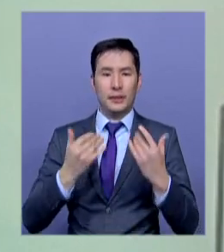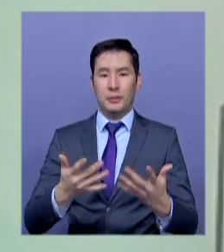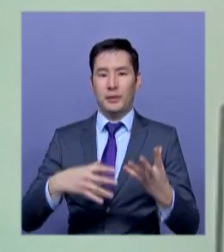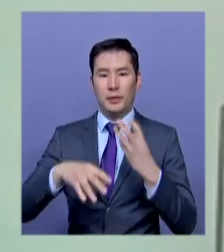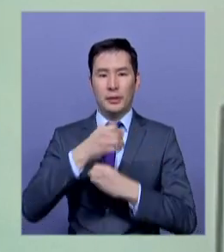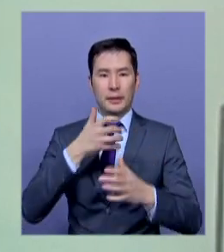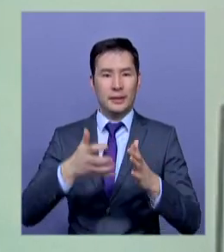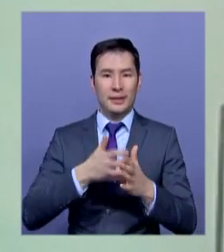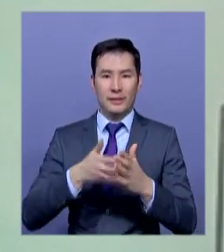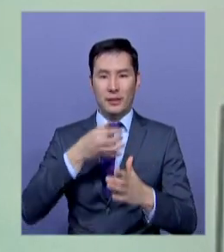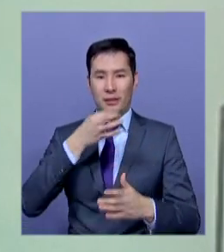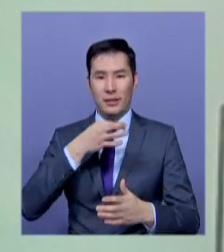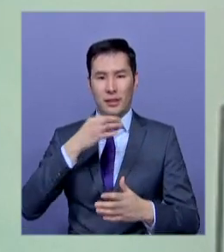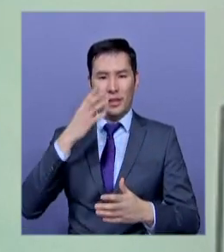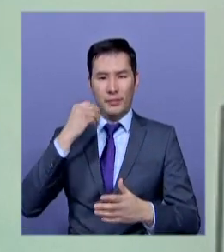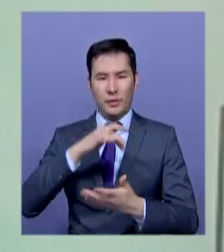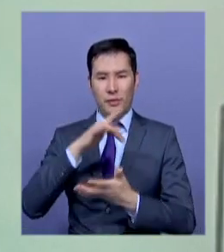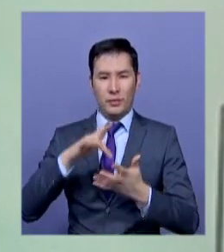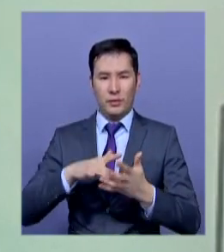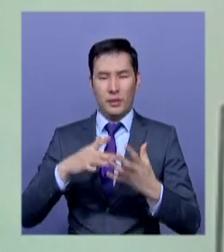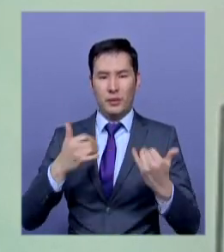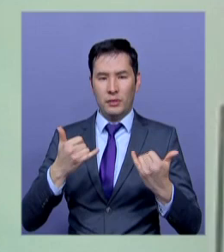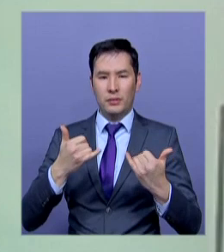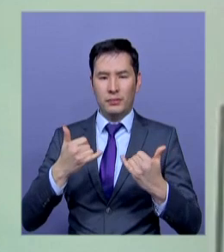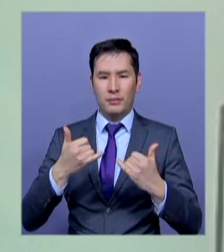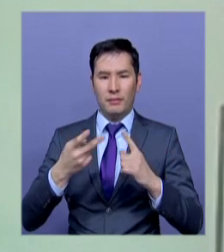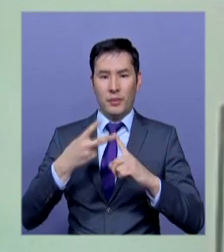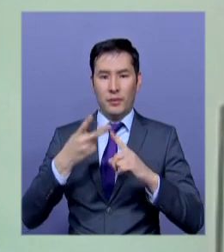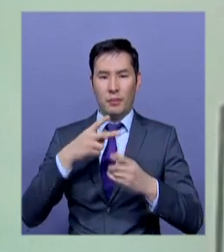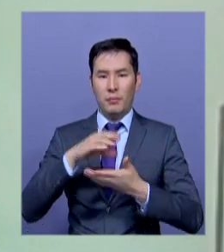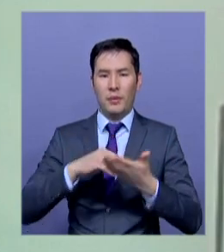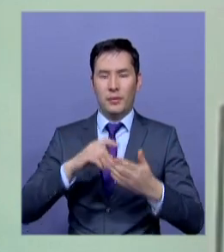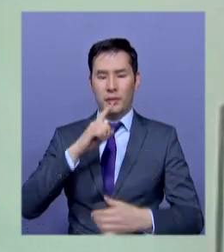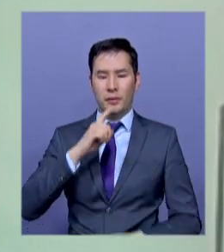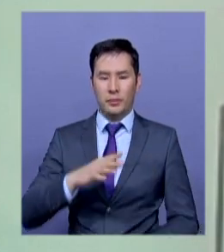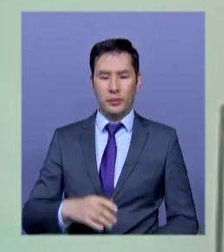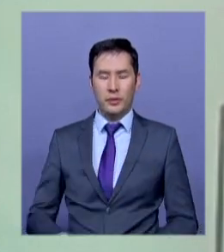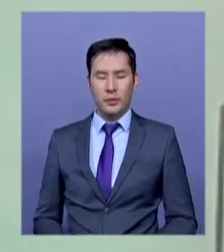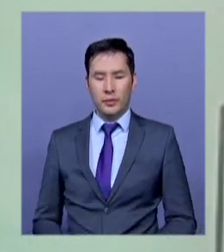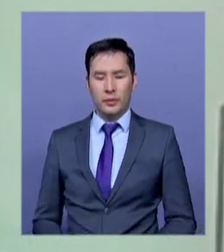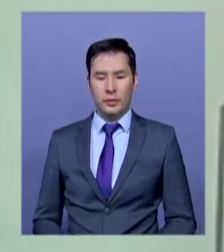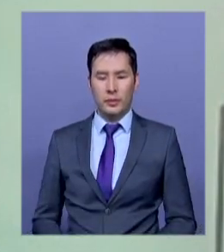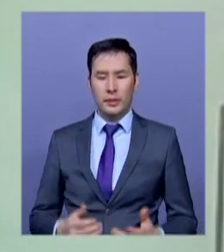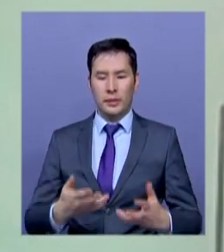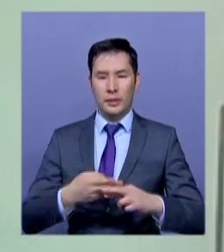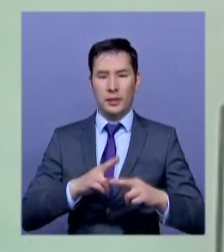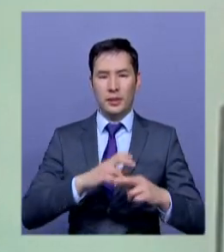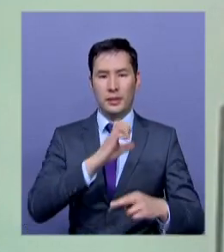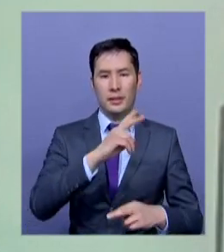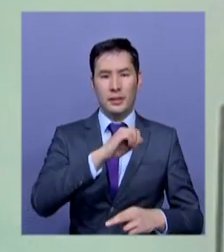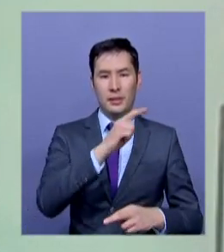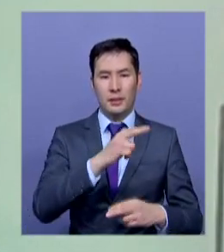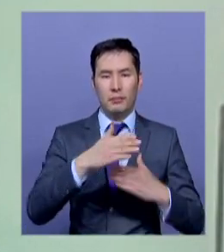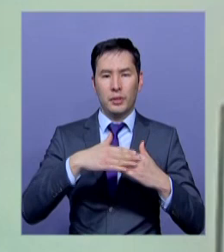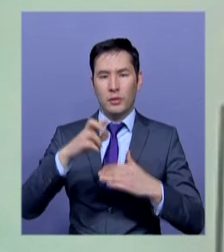тапсырмасы бойынша Алматы қаласында тұрақтандыру қоры құрылған болатын. Осы қорға Алматы қаласы